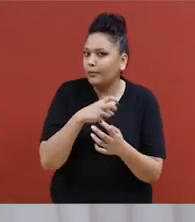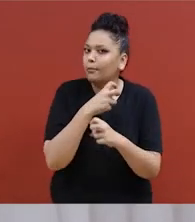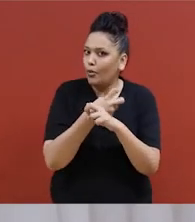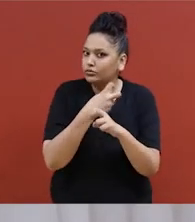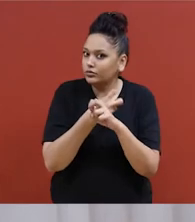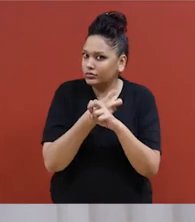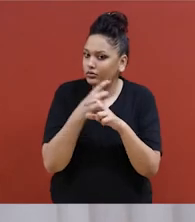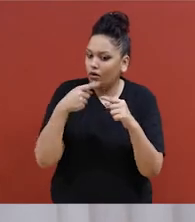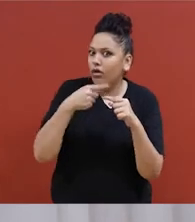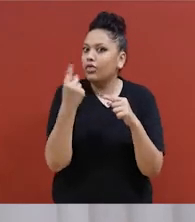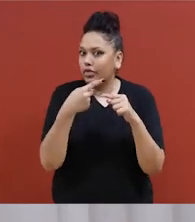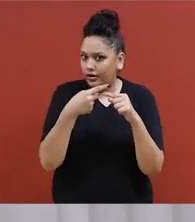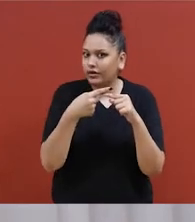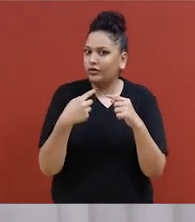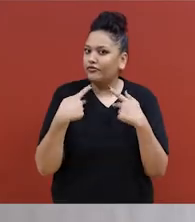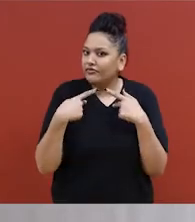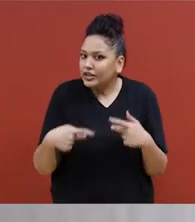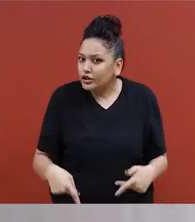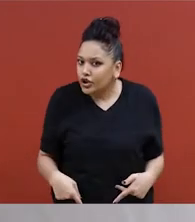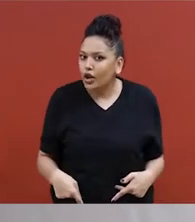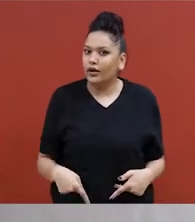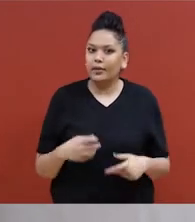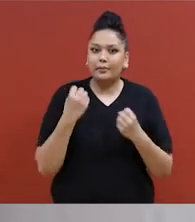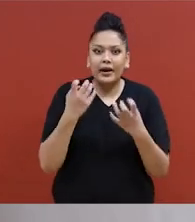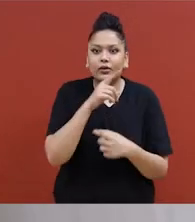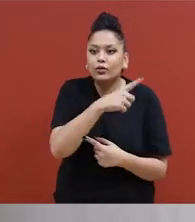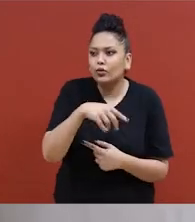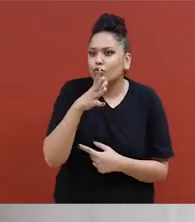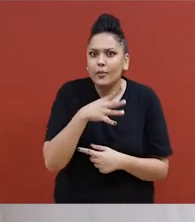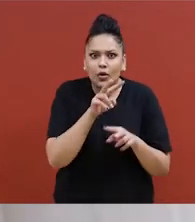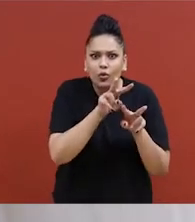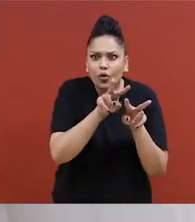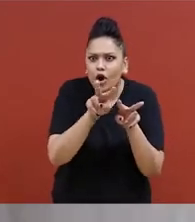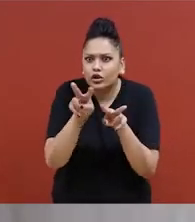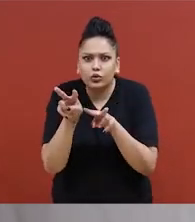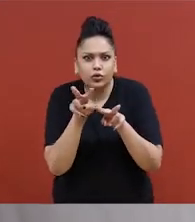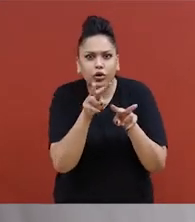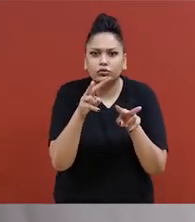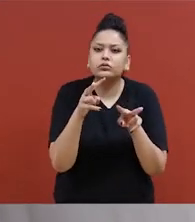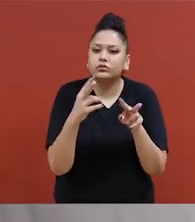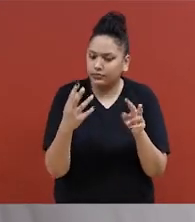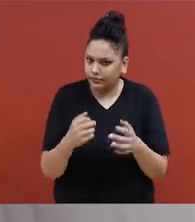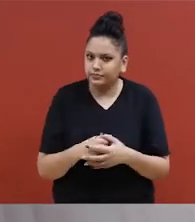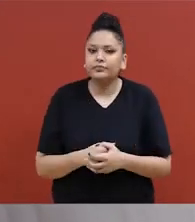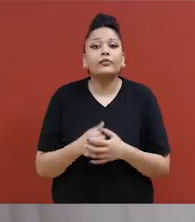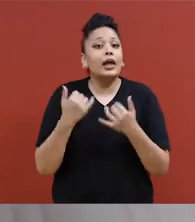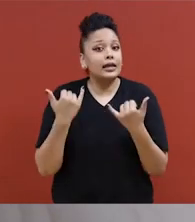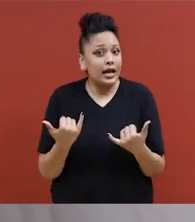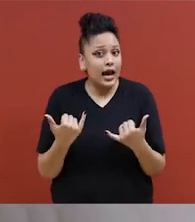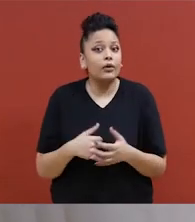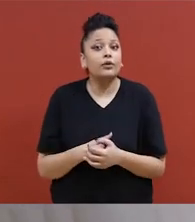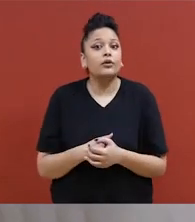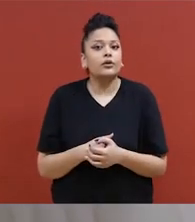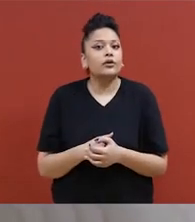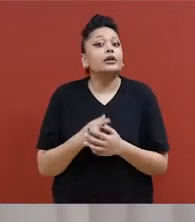La clavicule est l'os le plus faible du corps humain. La plupart des femmes possèdent deux fois plus de force que nécessaire